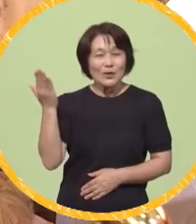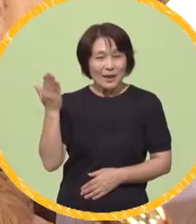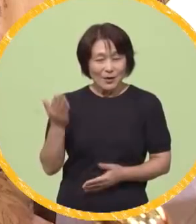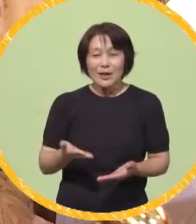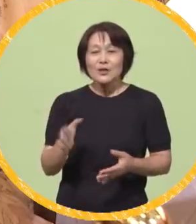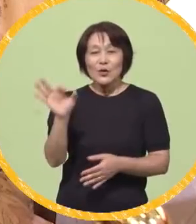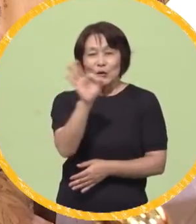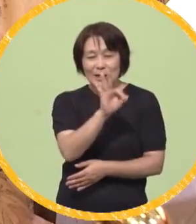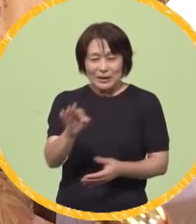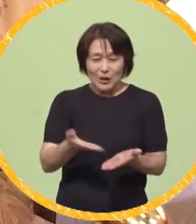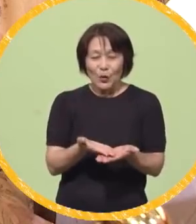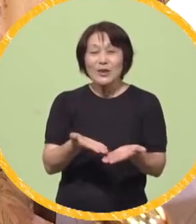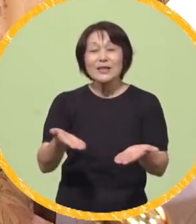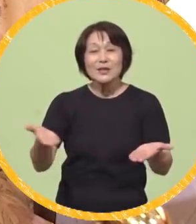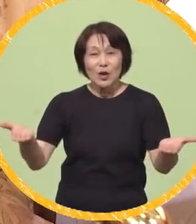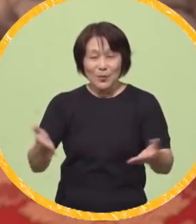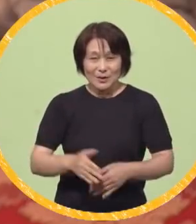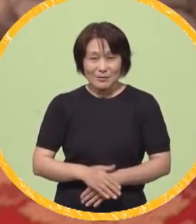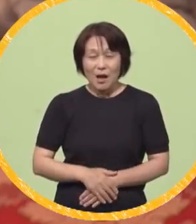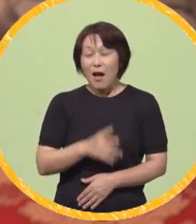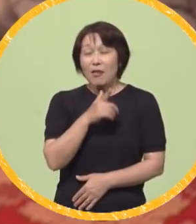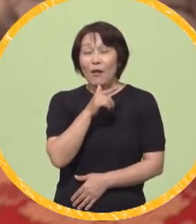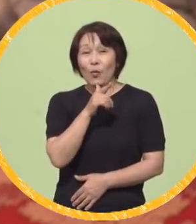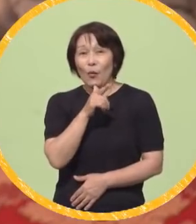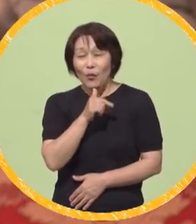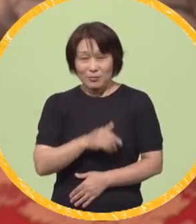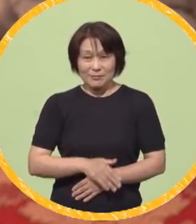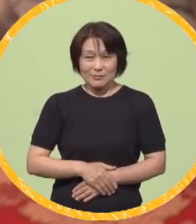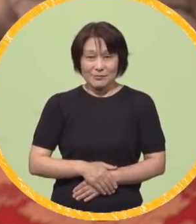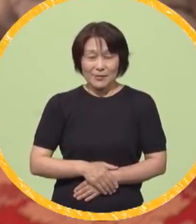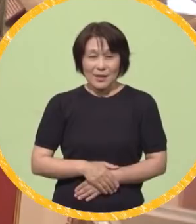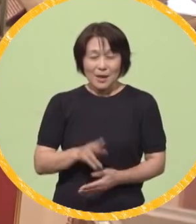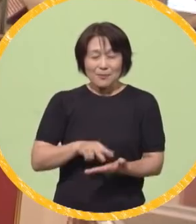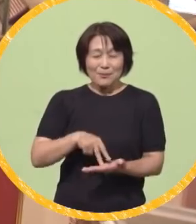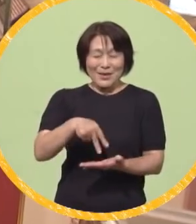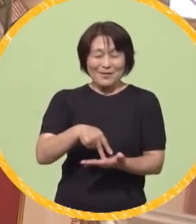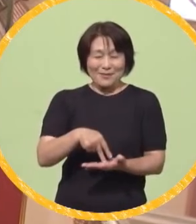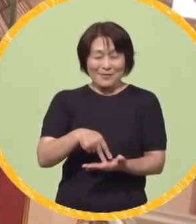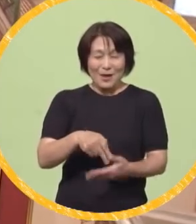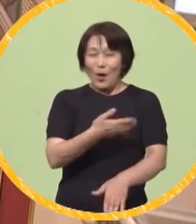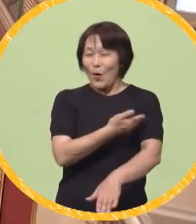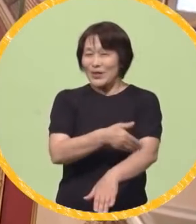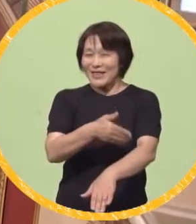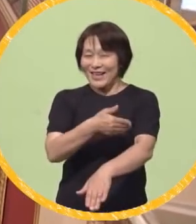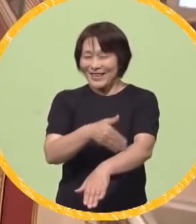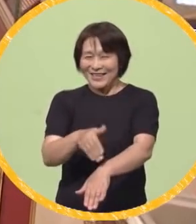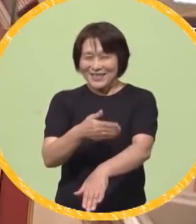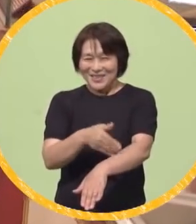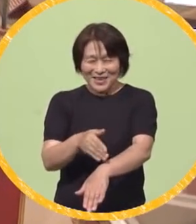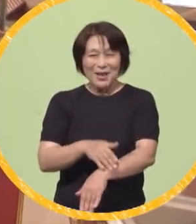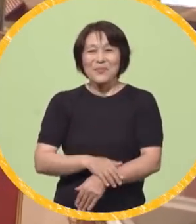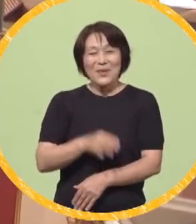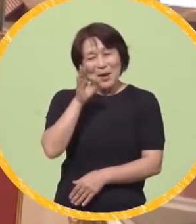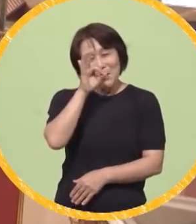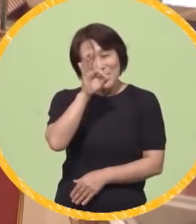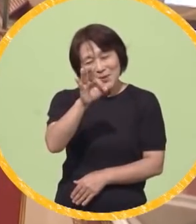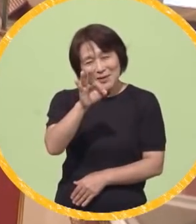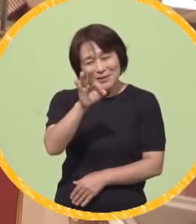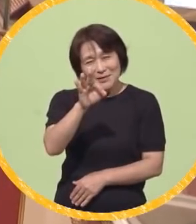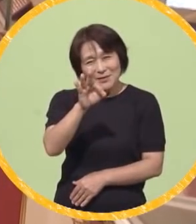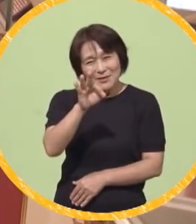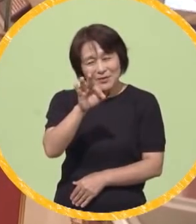展示しております。 そうなんですね。確かになんかちょっと背筋がピンとなるようなちょっとおしとやかにしなきゃなみたい